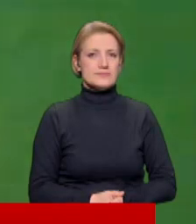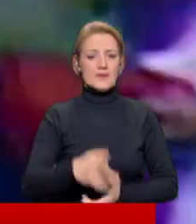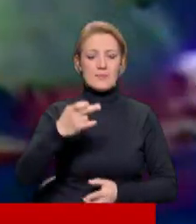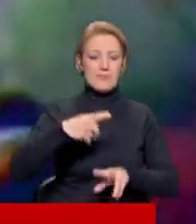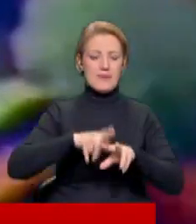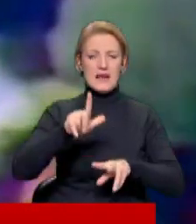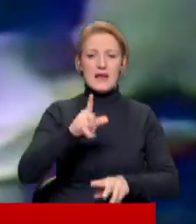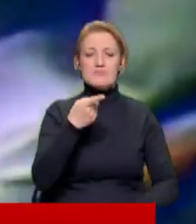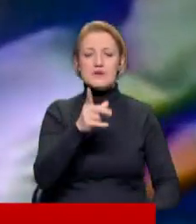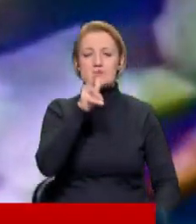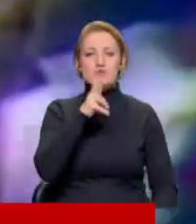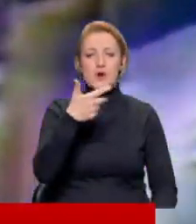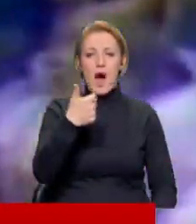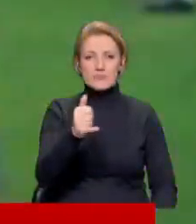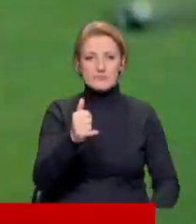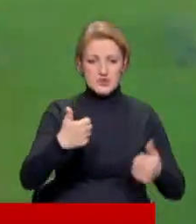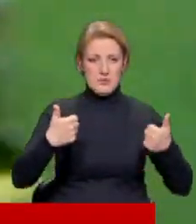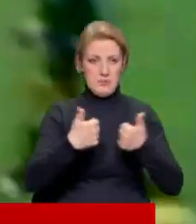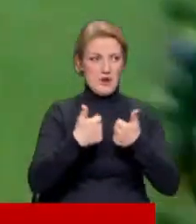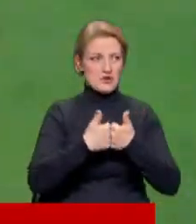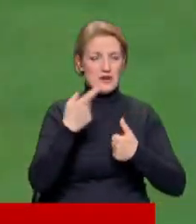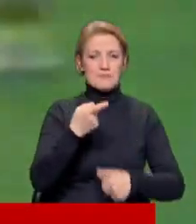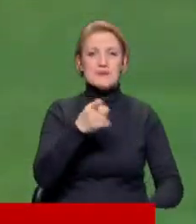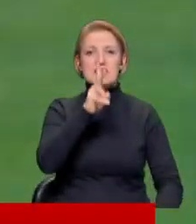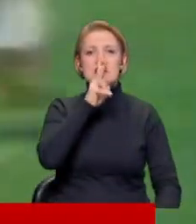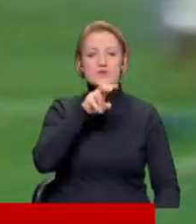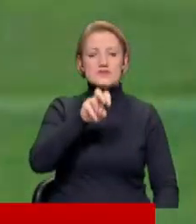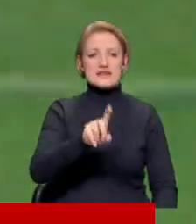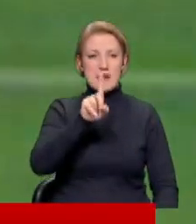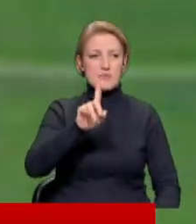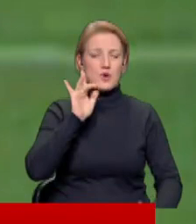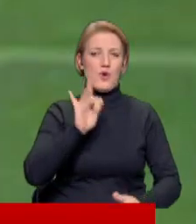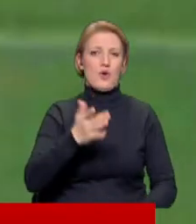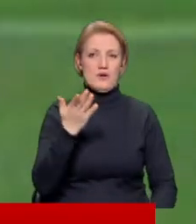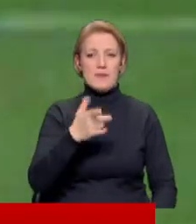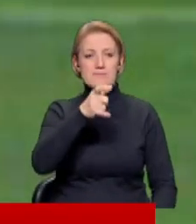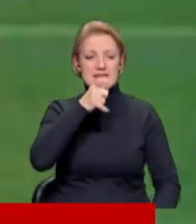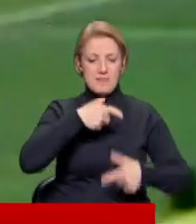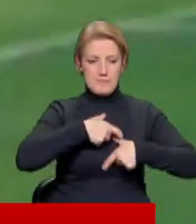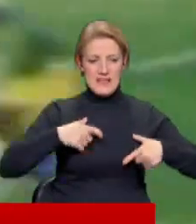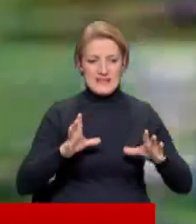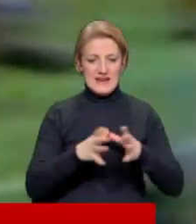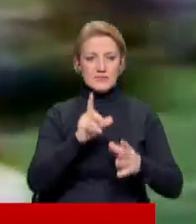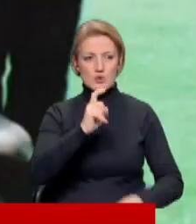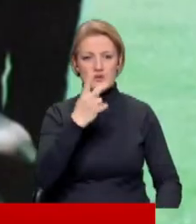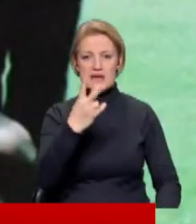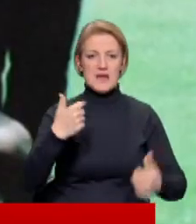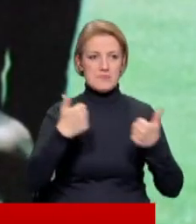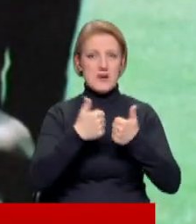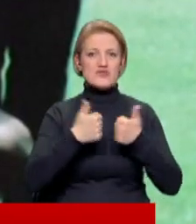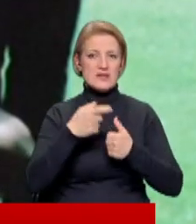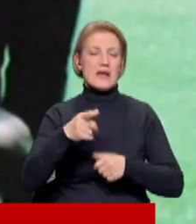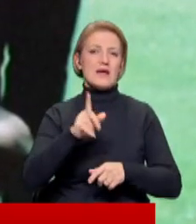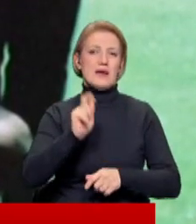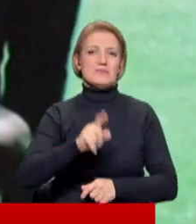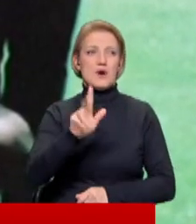Pele 1363 maçlık kariyerine 1281 gol sığdırdı. Brezilya milli takımında tam 92 maçta hat-trick